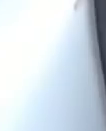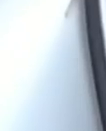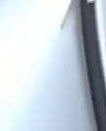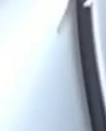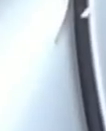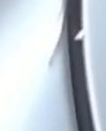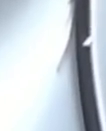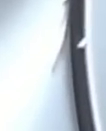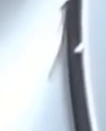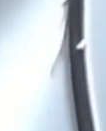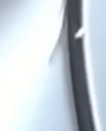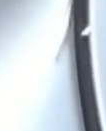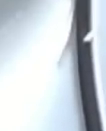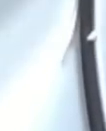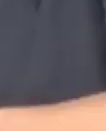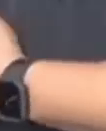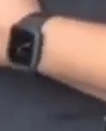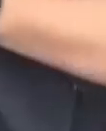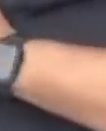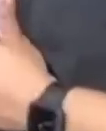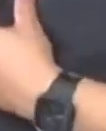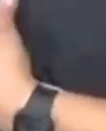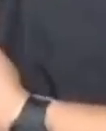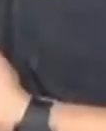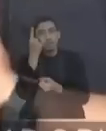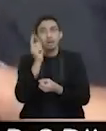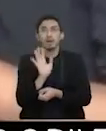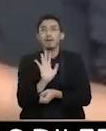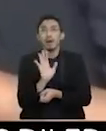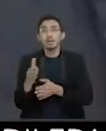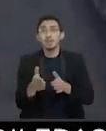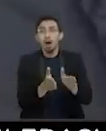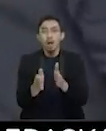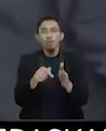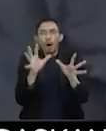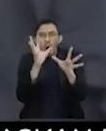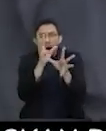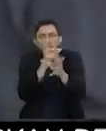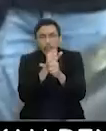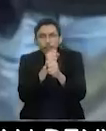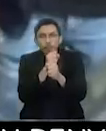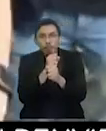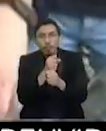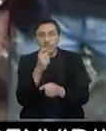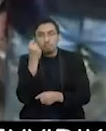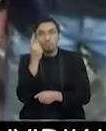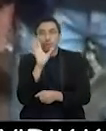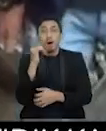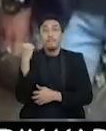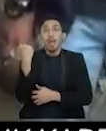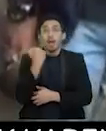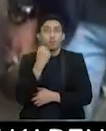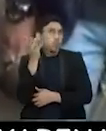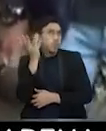tidak menyadari telah menabrak korban karena kondisi jalanan masih gelap. Namun pelaku sempat berhenti ketika mendengar suara benturan.